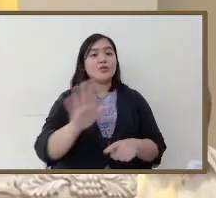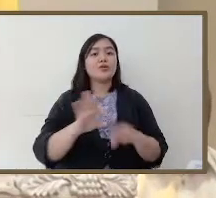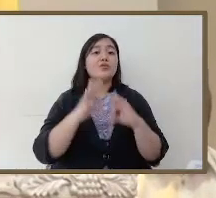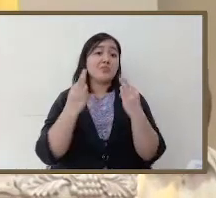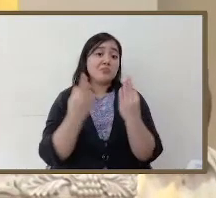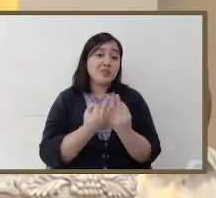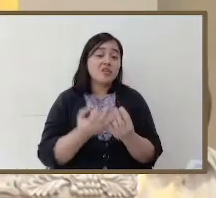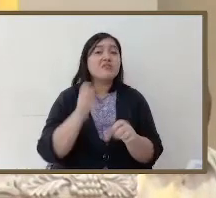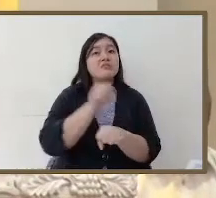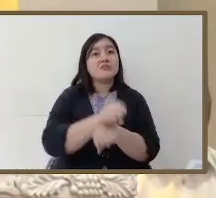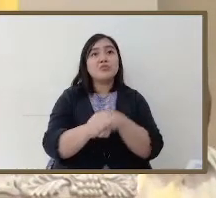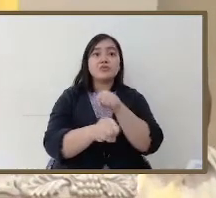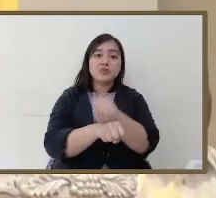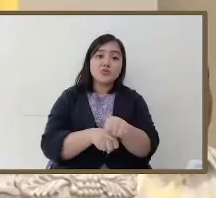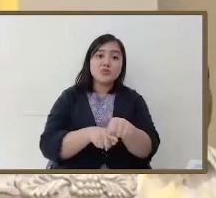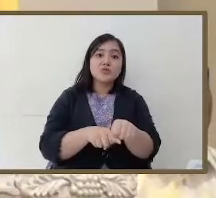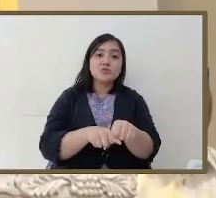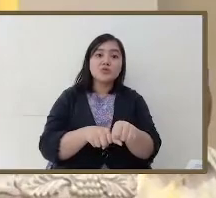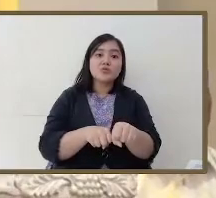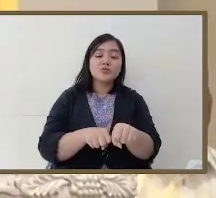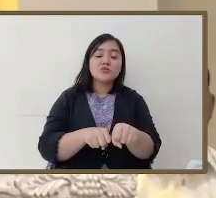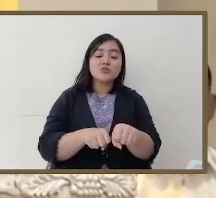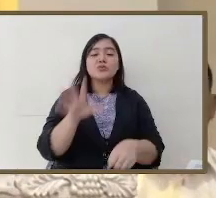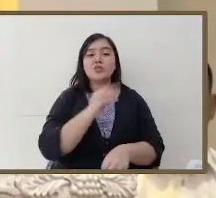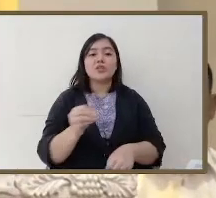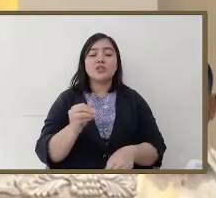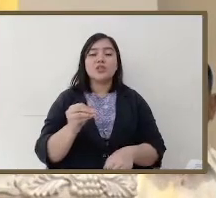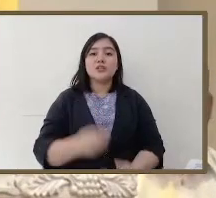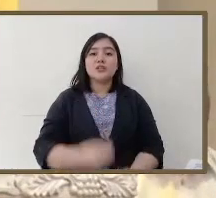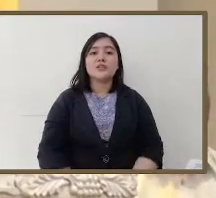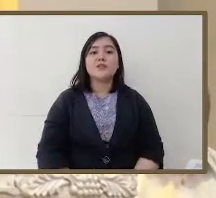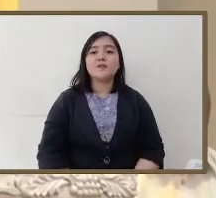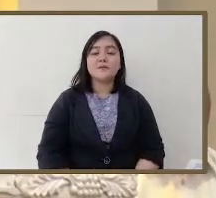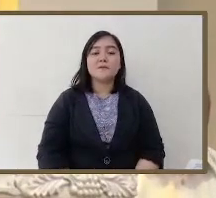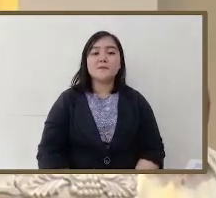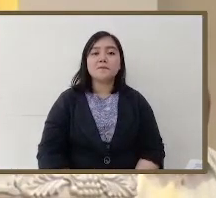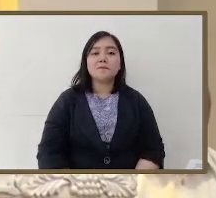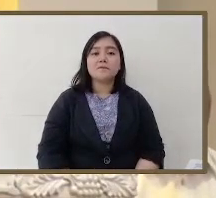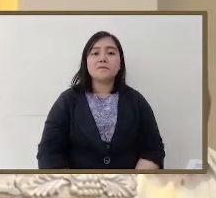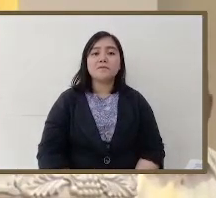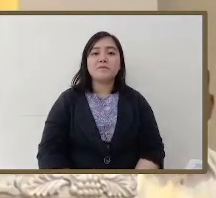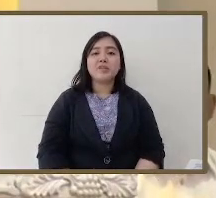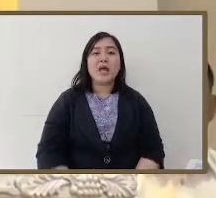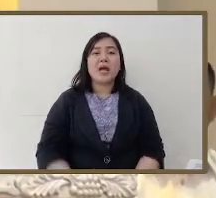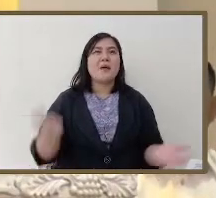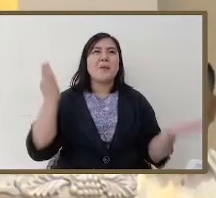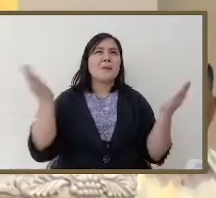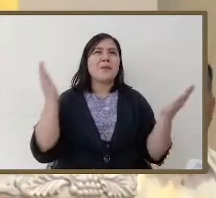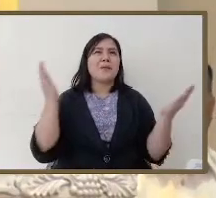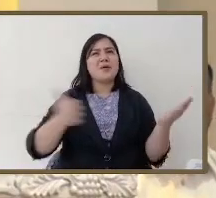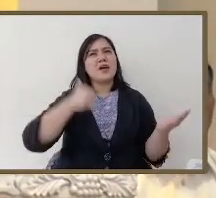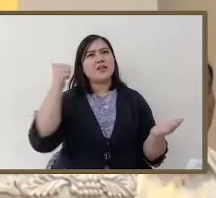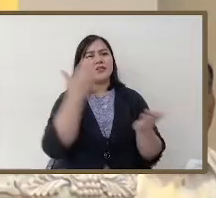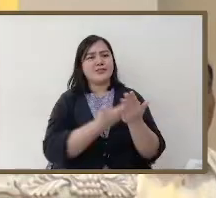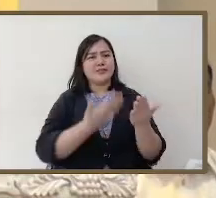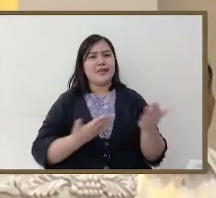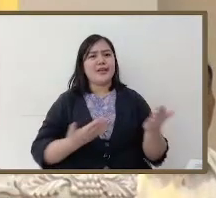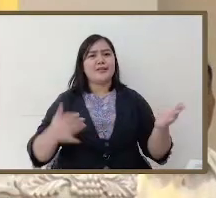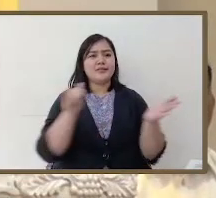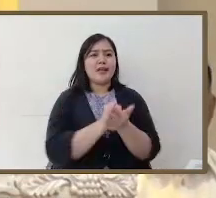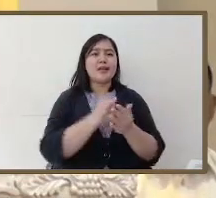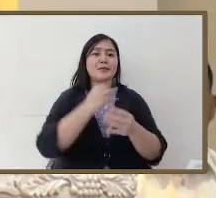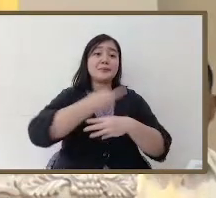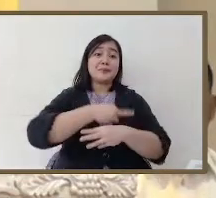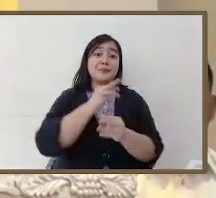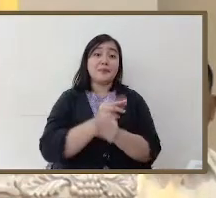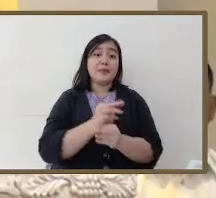sapatos yung misis mo. Those, you know, lahat ng mga nagpapakiliti sa misis natin, nagpapakiliti sa mga anak natin, lahat na nagpapakiliti